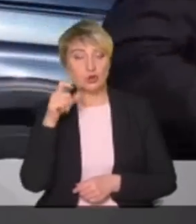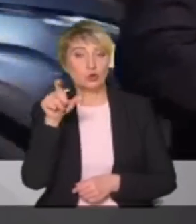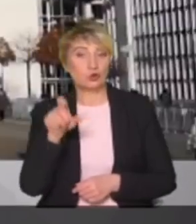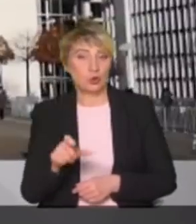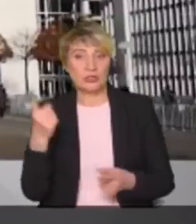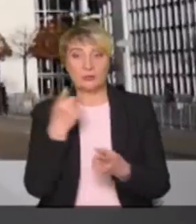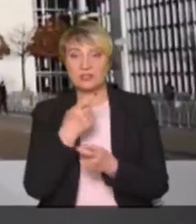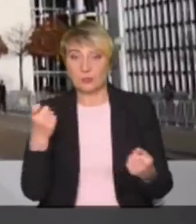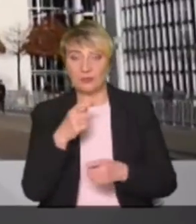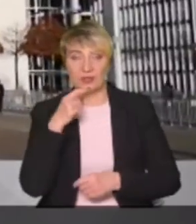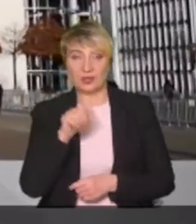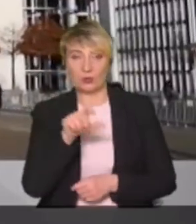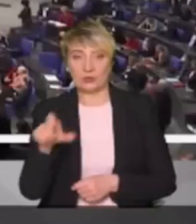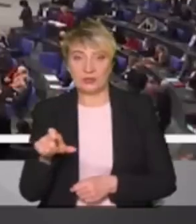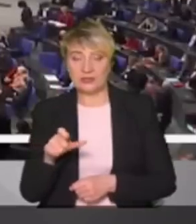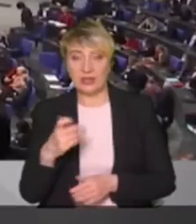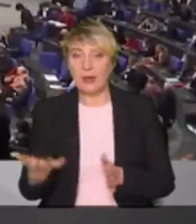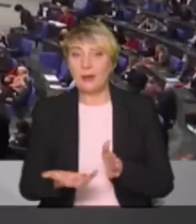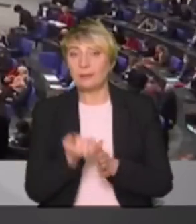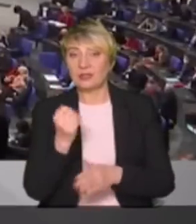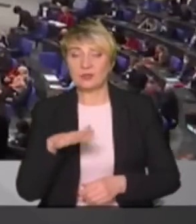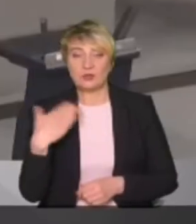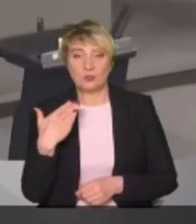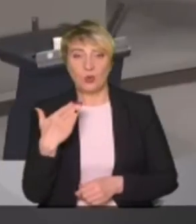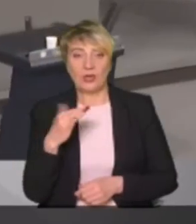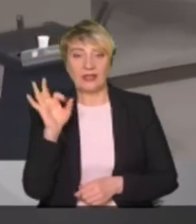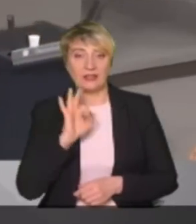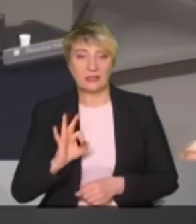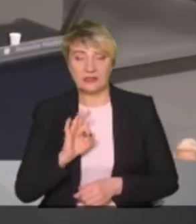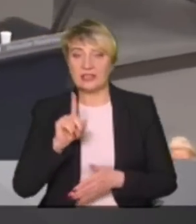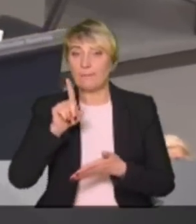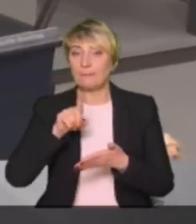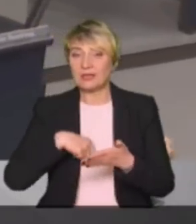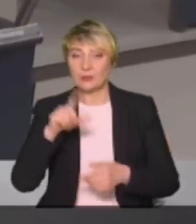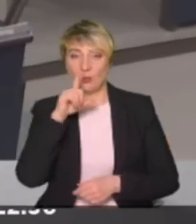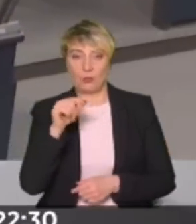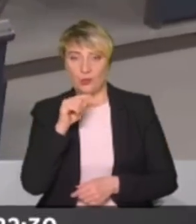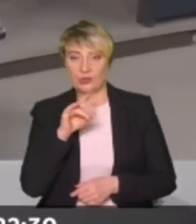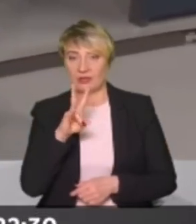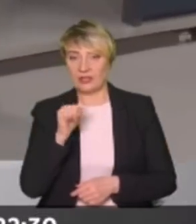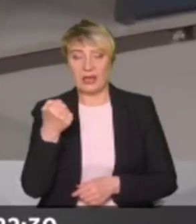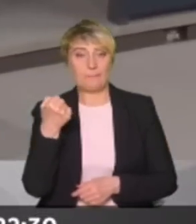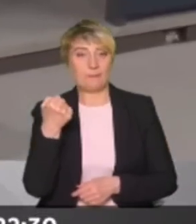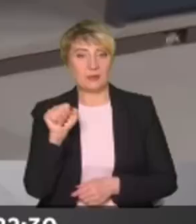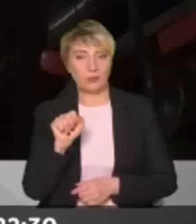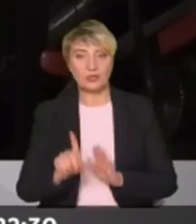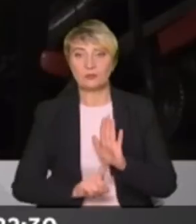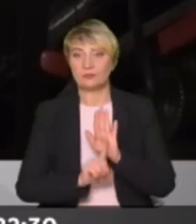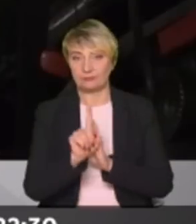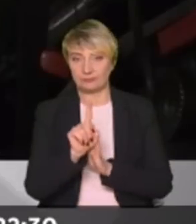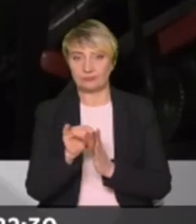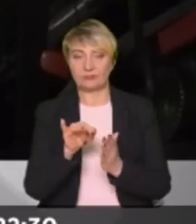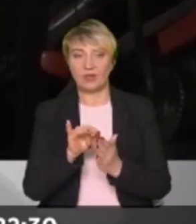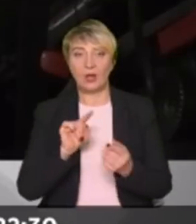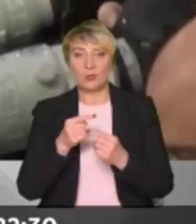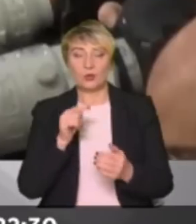запевняє українців всебічній підтримці з боку Німеччини і заявляє, що переконаний, Путін не переможе в розв'язаній проти України війні. Про